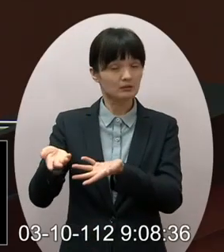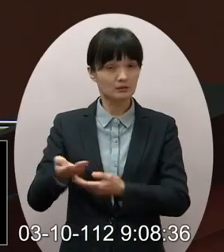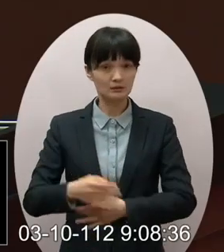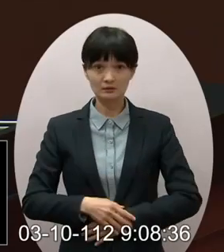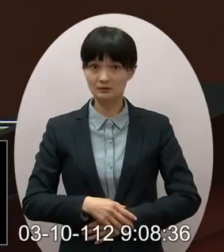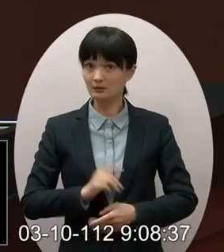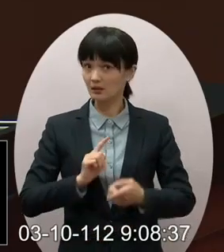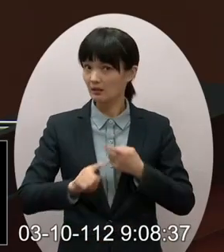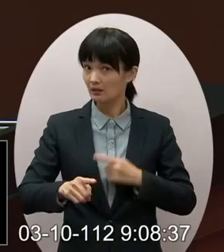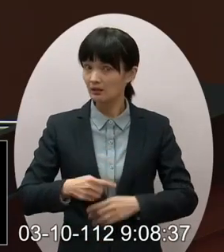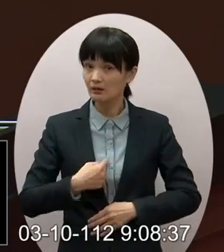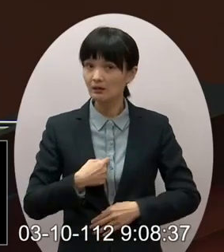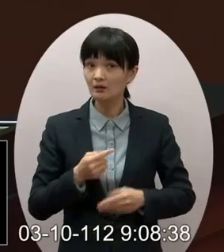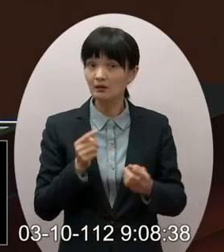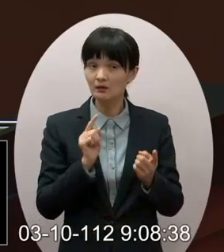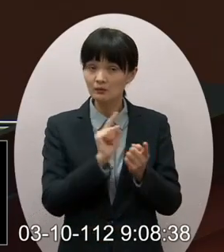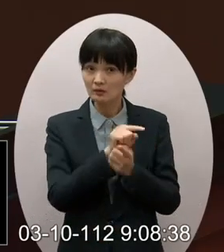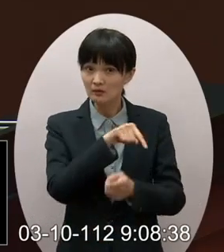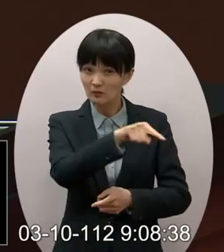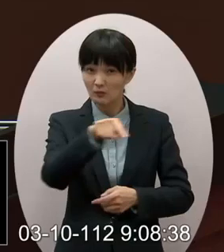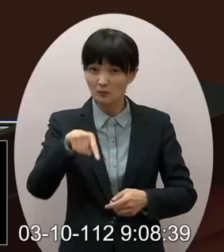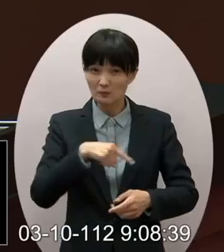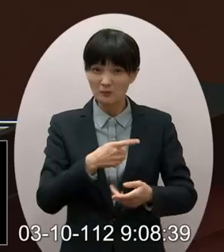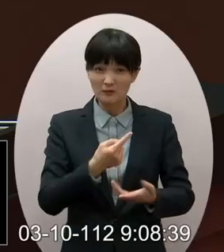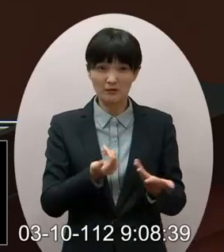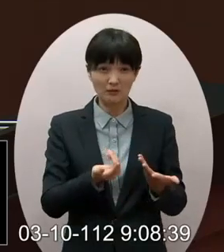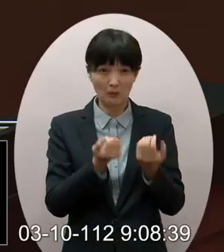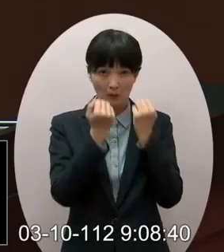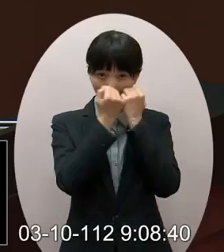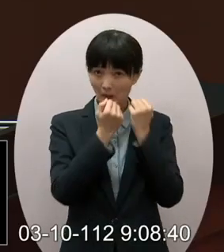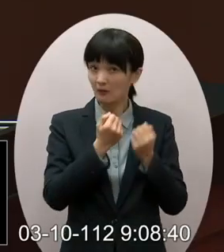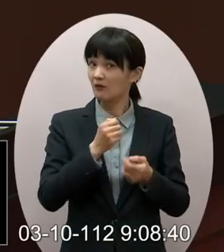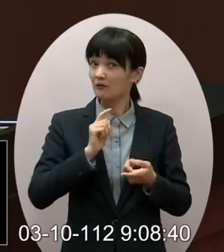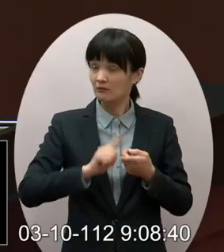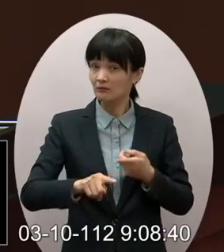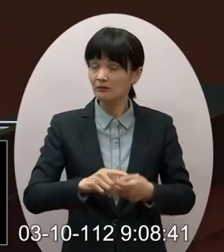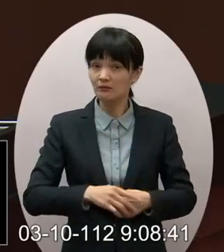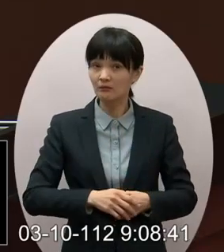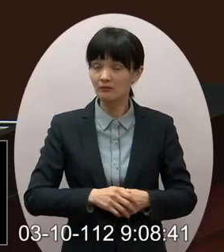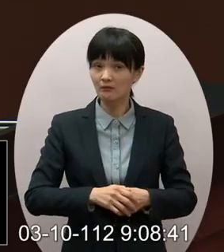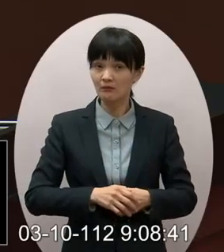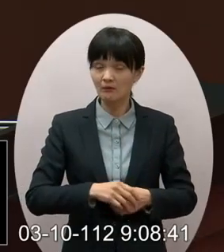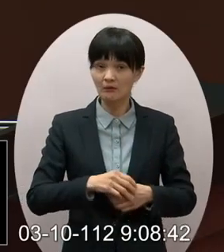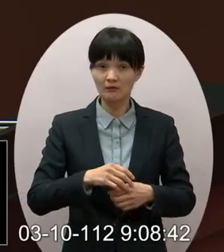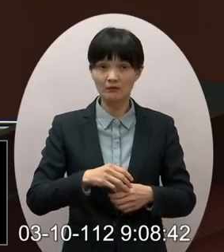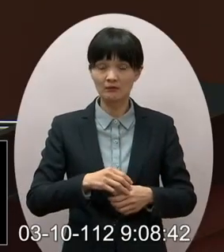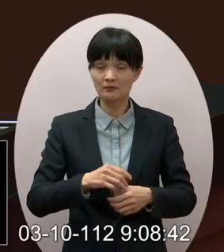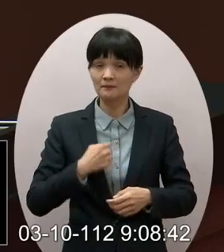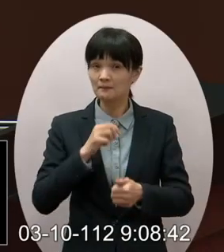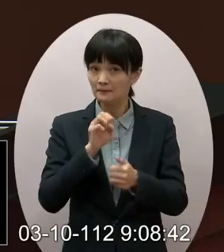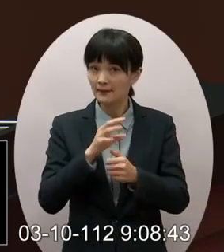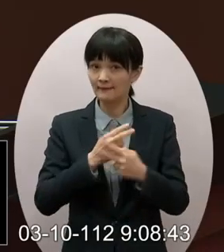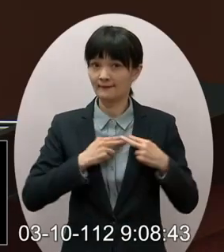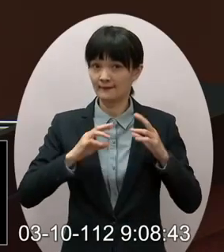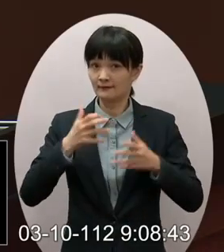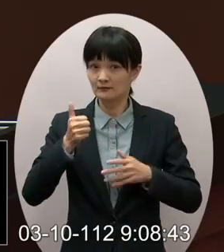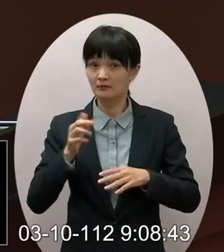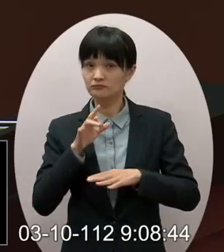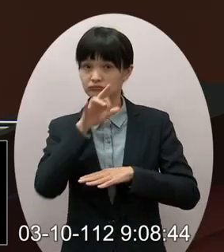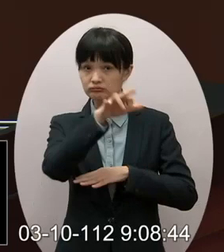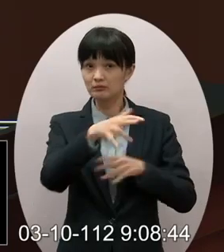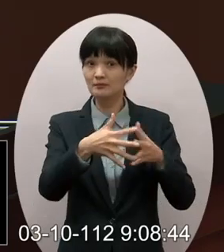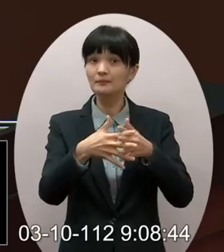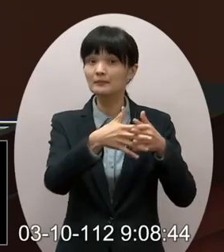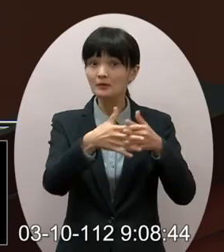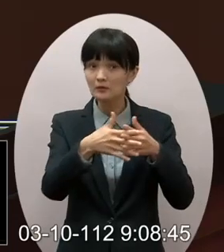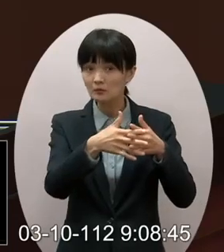不就无疑就是对于我们治安雪上加霜吗？我们更要呼吁蔡英文总统，你即将访美寻求历史定位